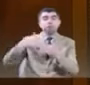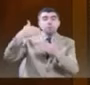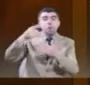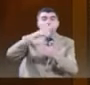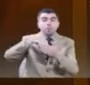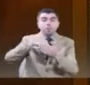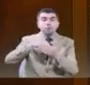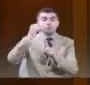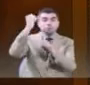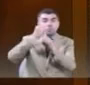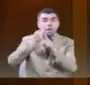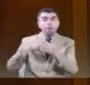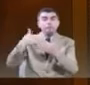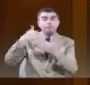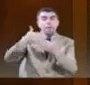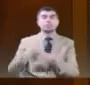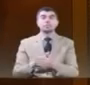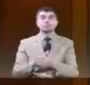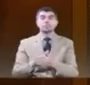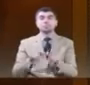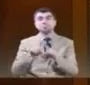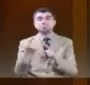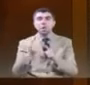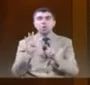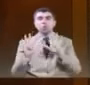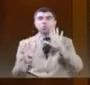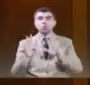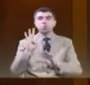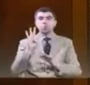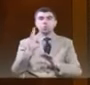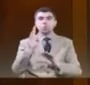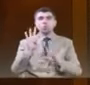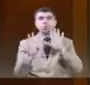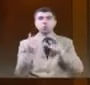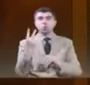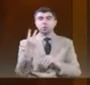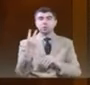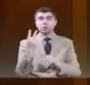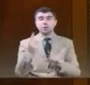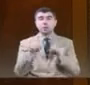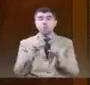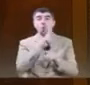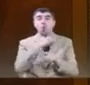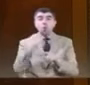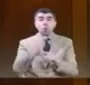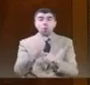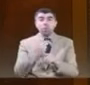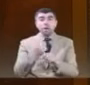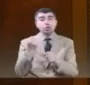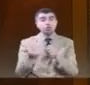خصنا اصلاح اخر. هذا الشيء الله يقدر يوصلنا ل 29 2029. الحكومه الجايه ان شاء الله خصها غير